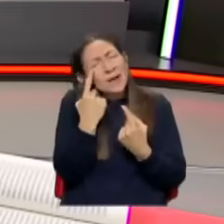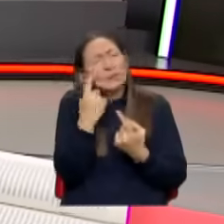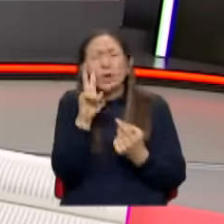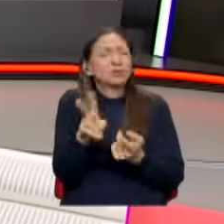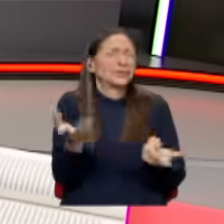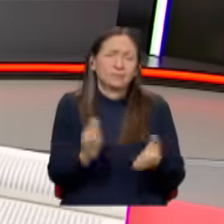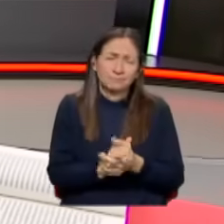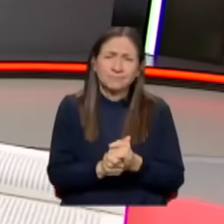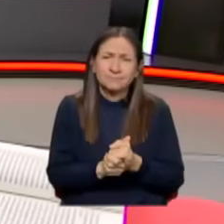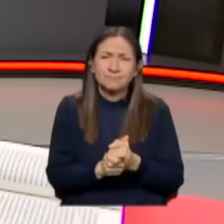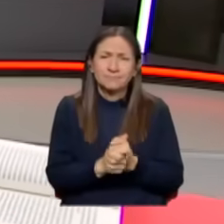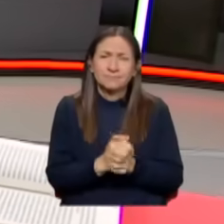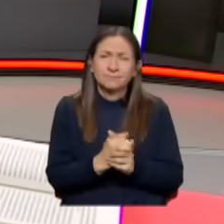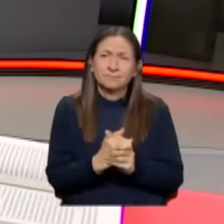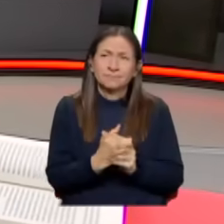Görürüz.